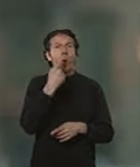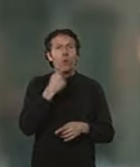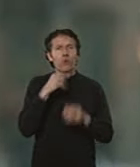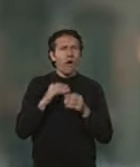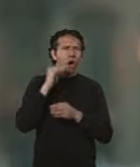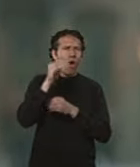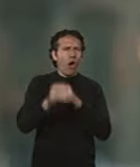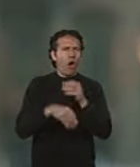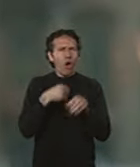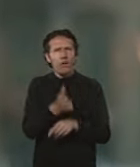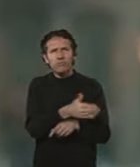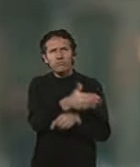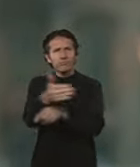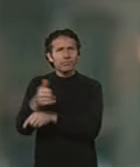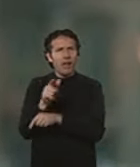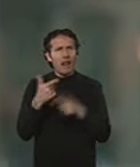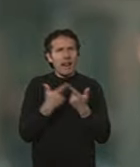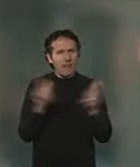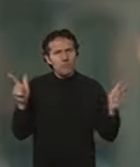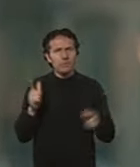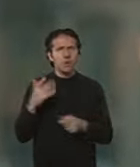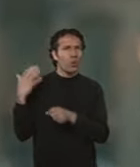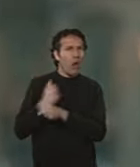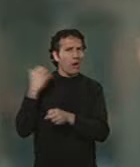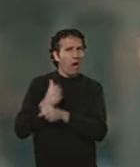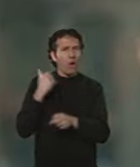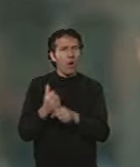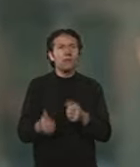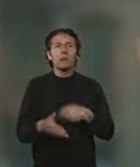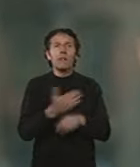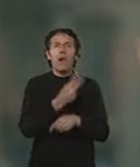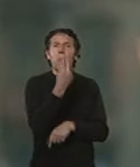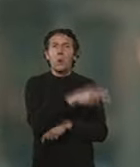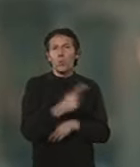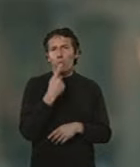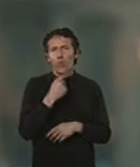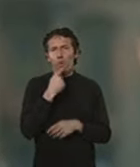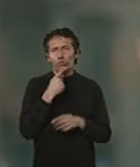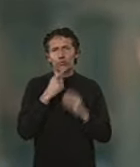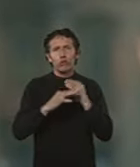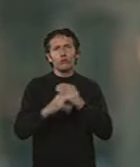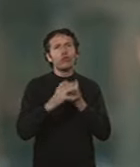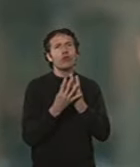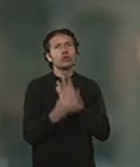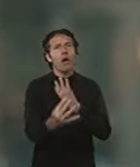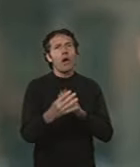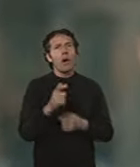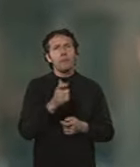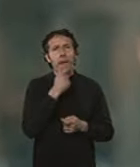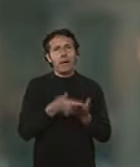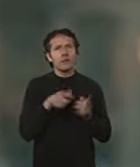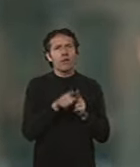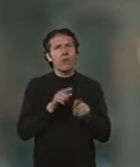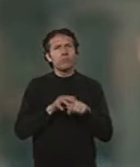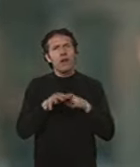tour du monde avec nos libertés et nos gloires alors que le drapeau rouge n'a fait que le tour du Champ de Mars traîné dans le